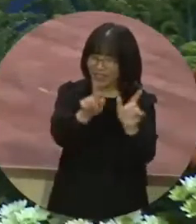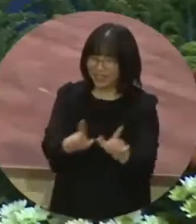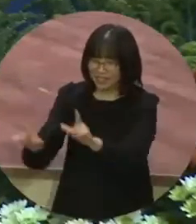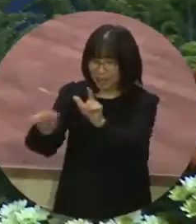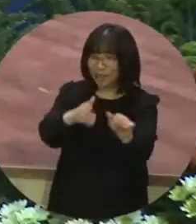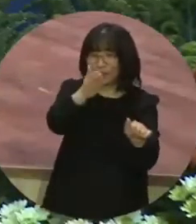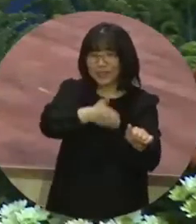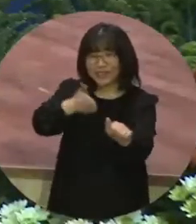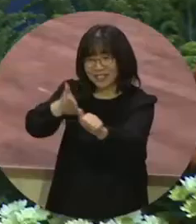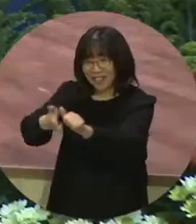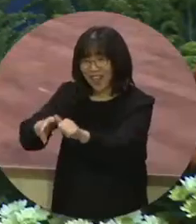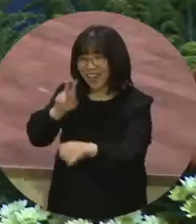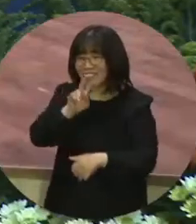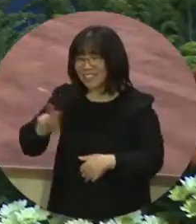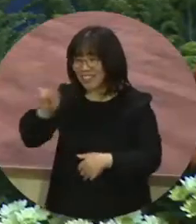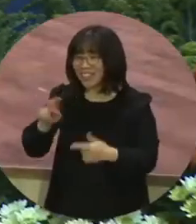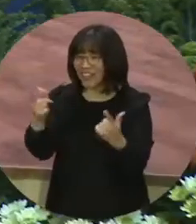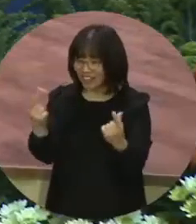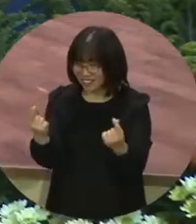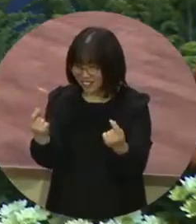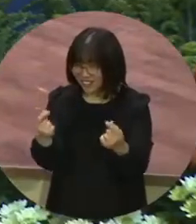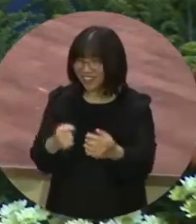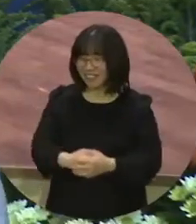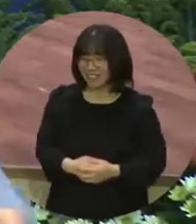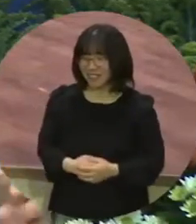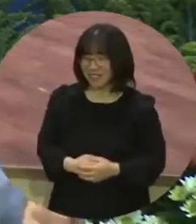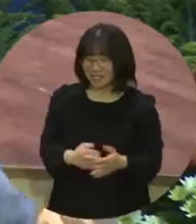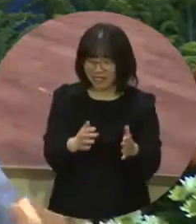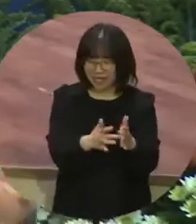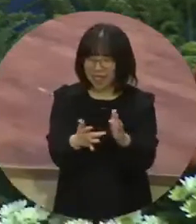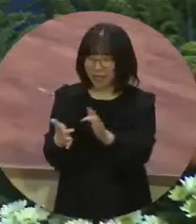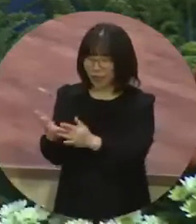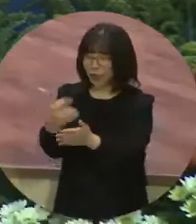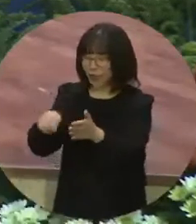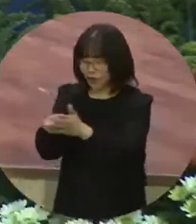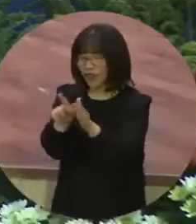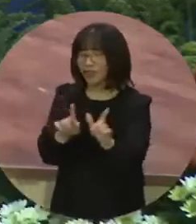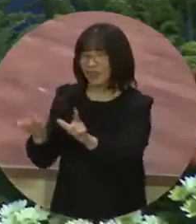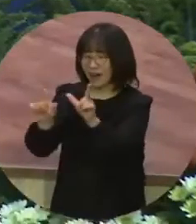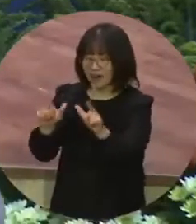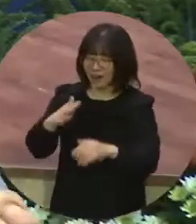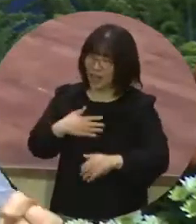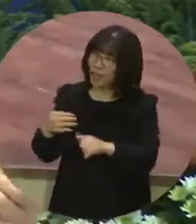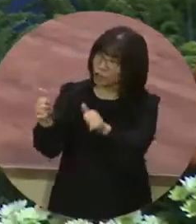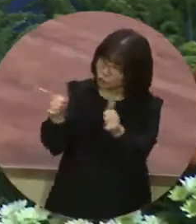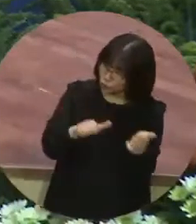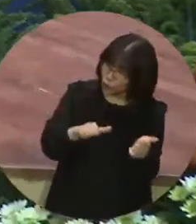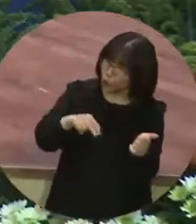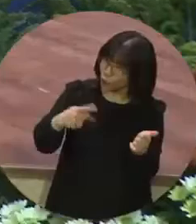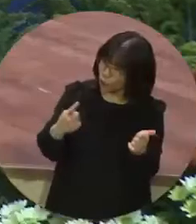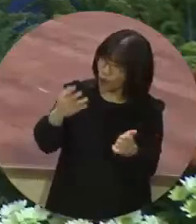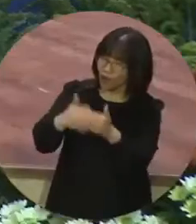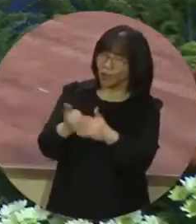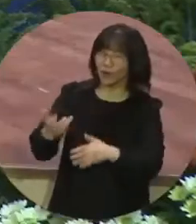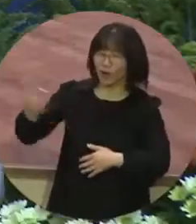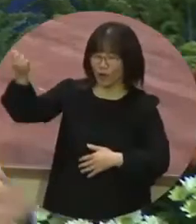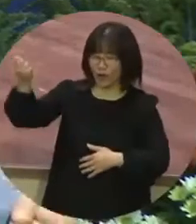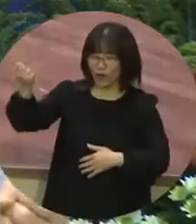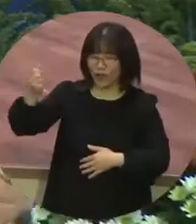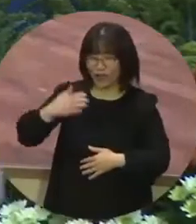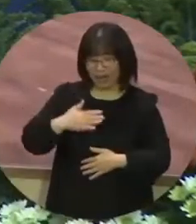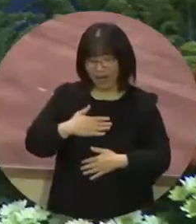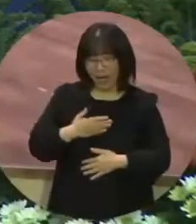삽시다. 아멘. 예수를 위해 사나 죽으나 주의 것이로다. 일어나도 앉아도 주를